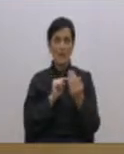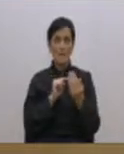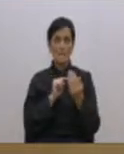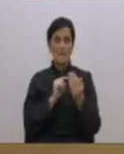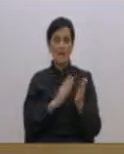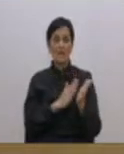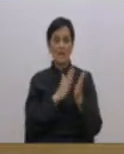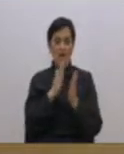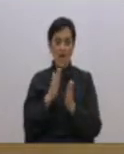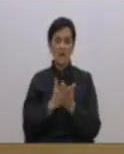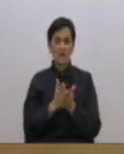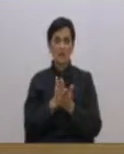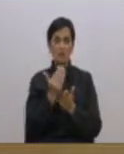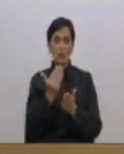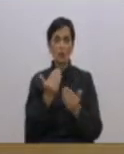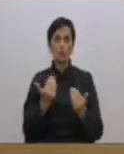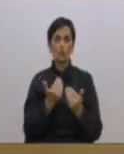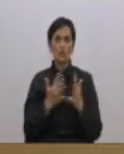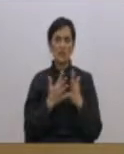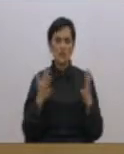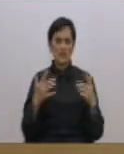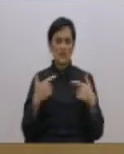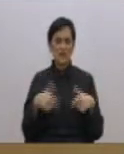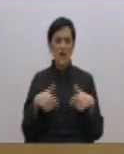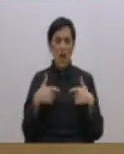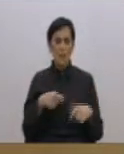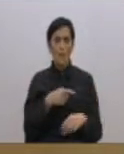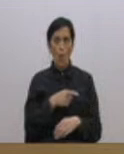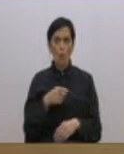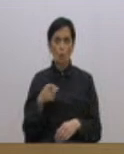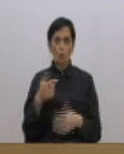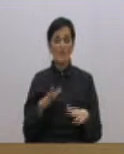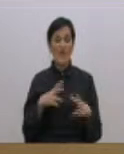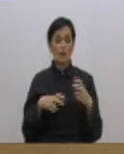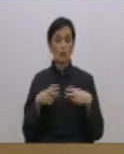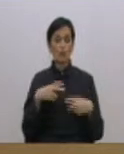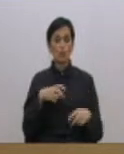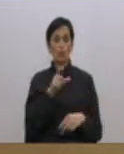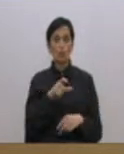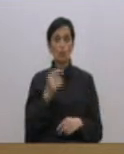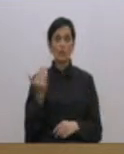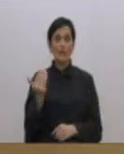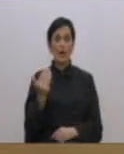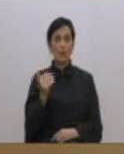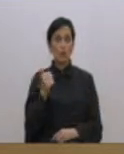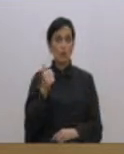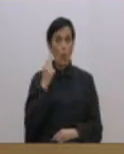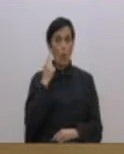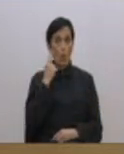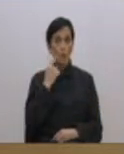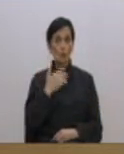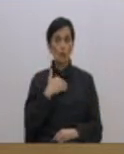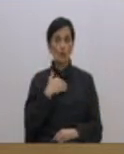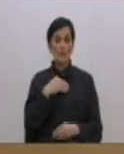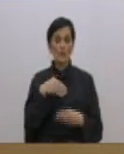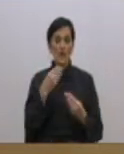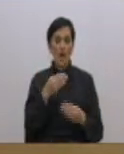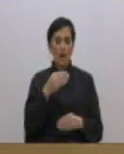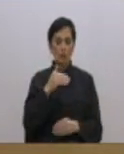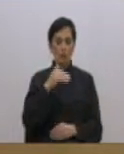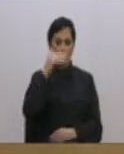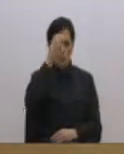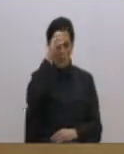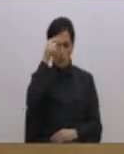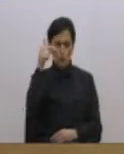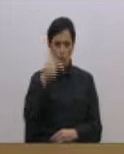ეტაპის გავლა, მათ ცხოვრებაში დიდი გამოცდის გავლა, უკვე სტუდენტებს. თქვენ როგორ ფიქრობთ, ჩვენ ვაძლევთ უმაღლესი ცოდნის